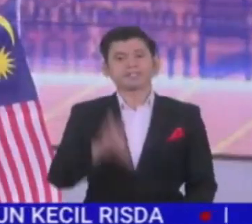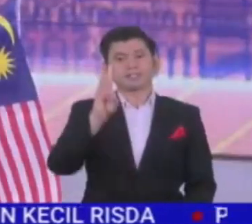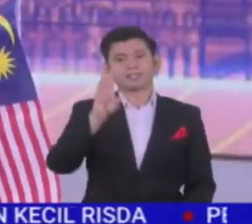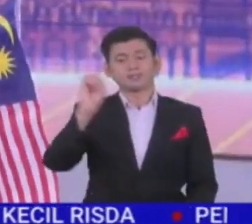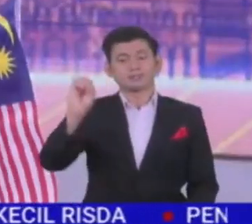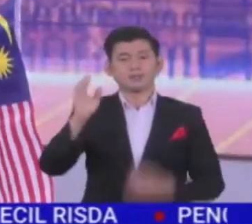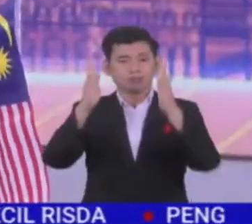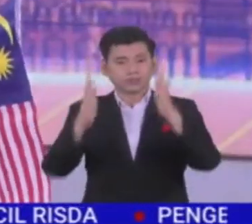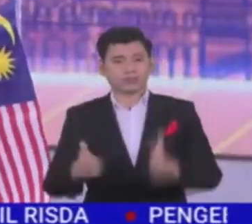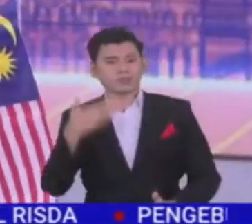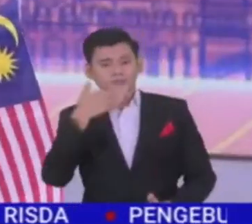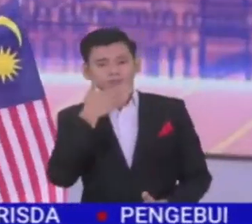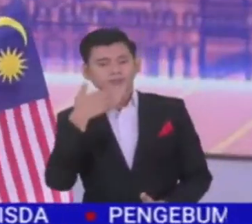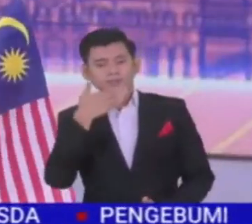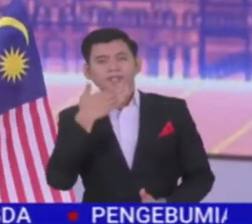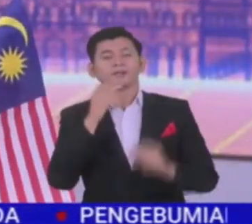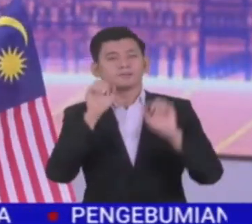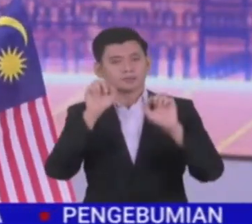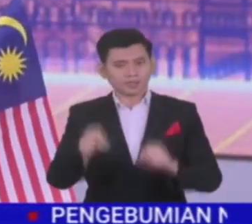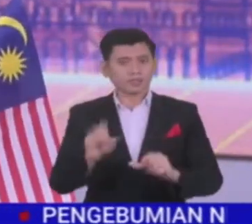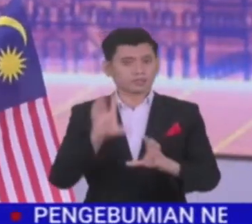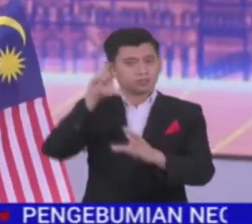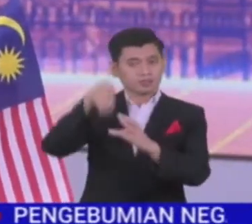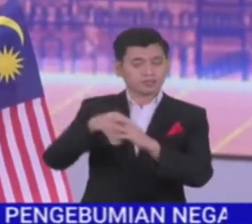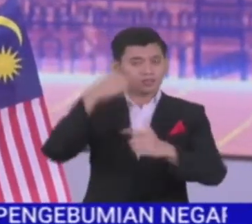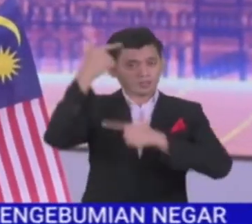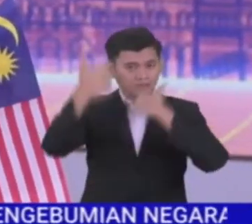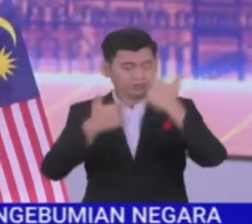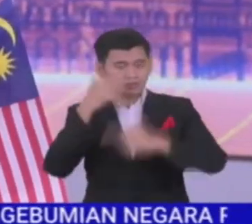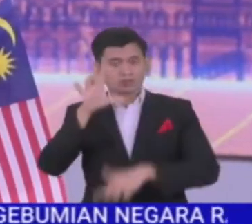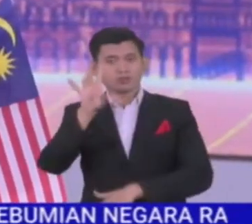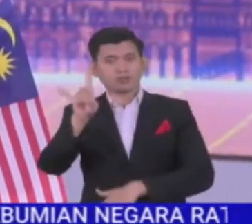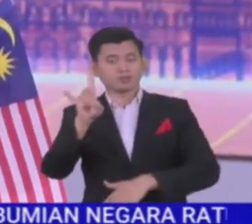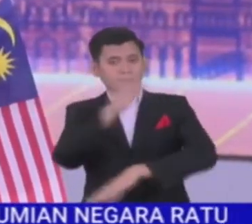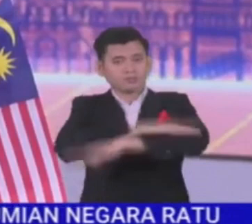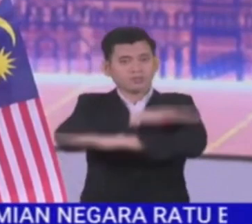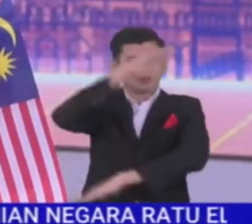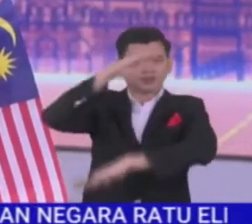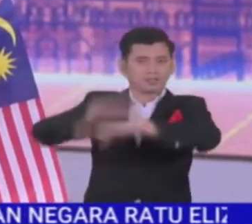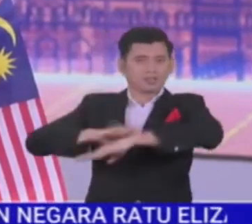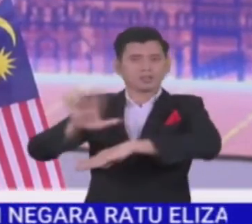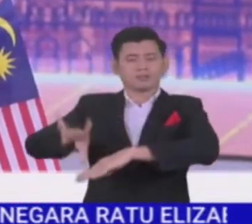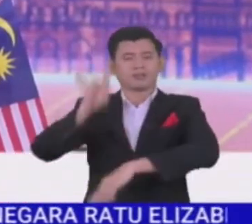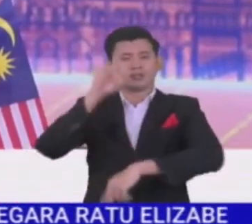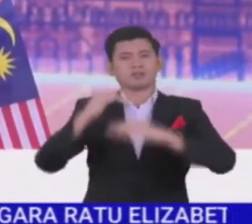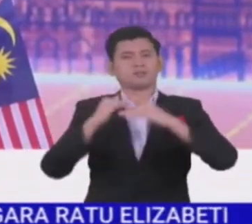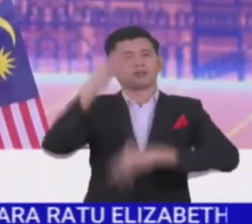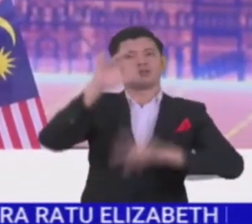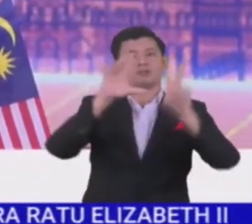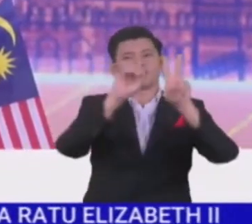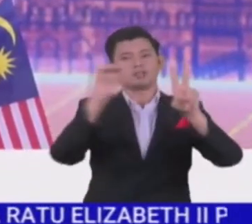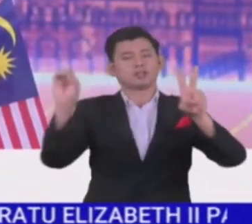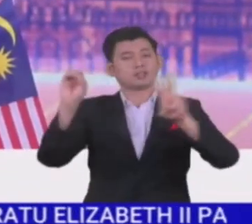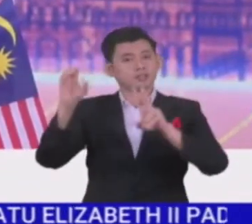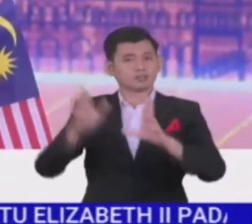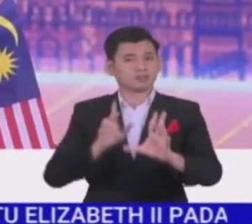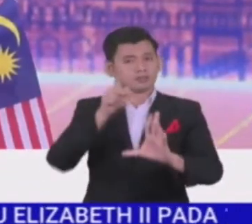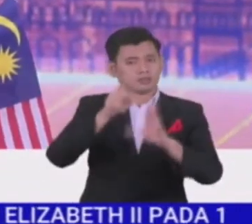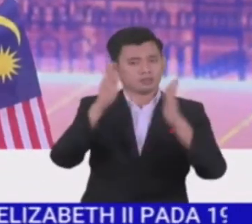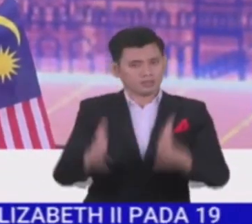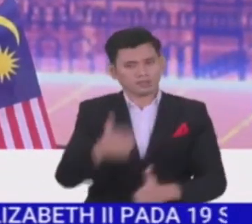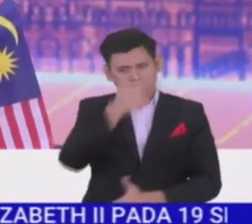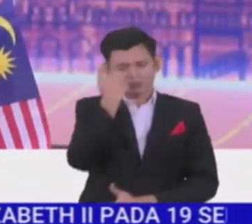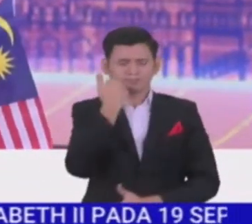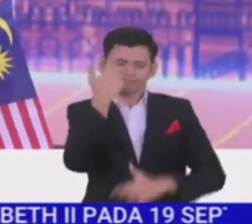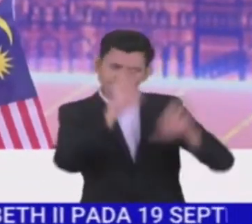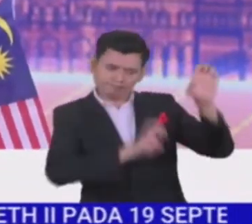60 belia ibu kota layak menyertai jelajah 7 puncak. Mereka dipilih daripada lebih 200 penyertaan setelah dinilai